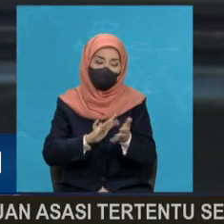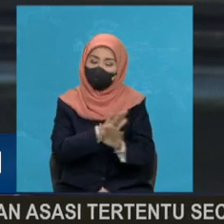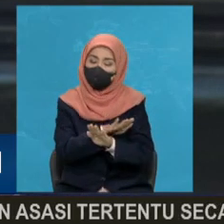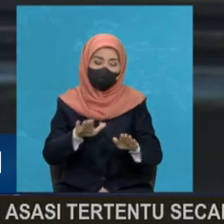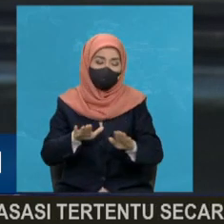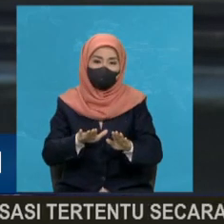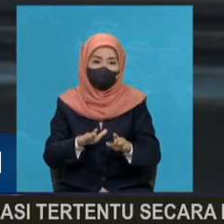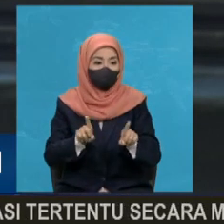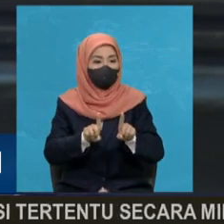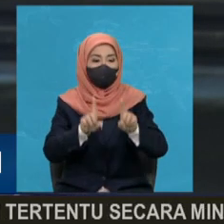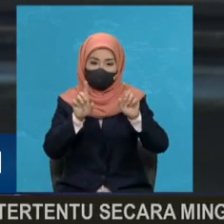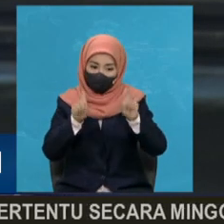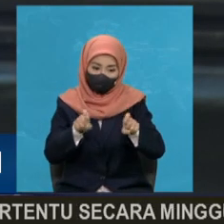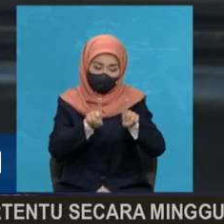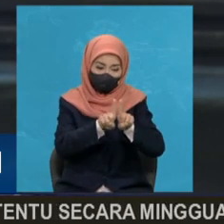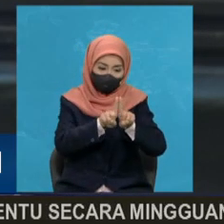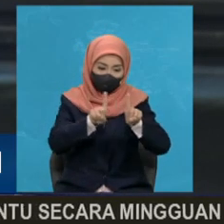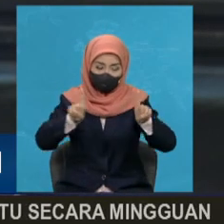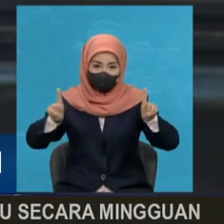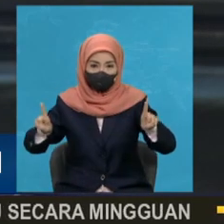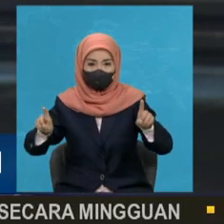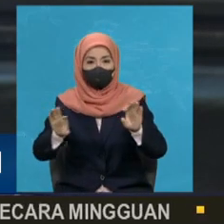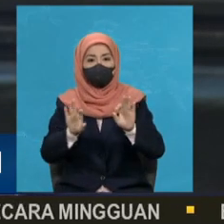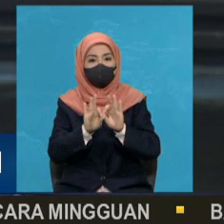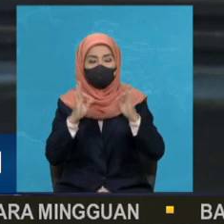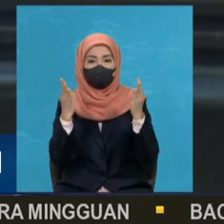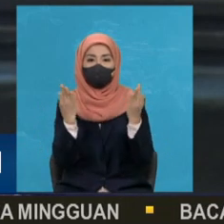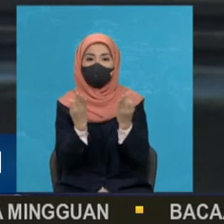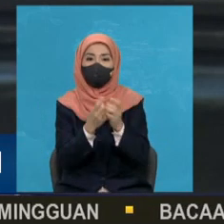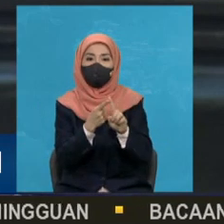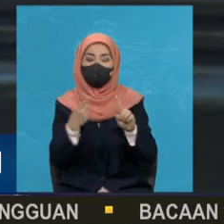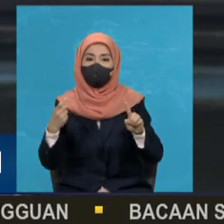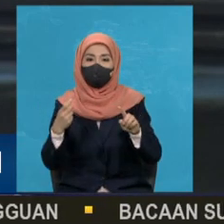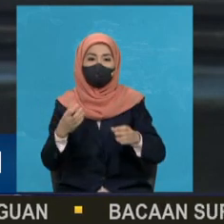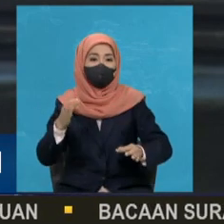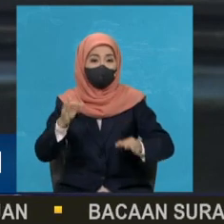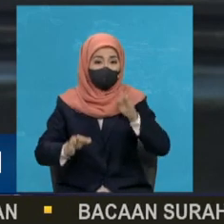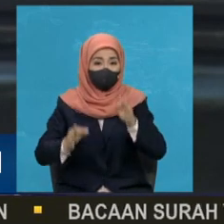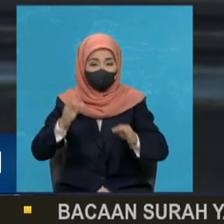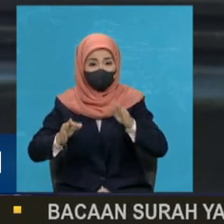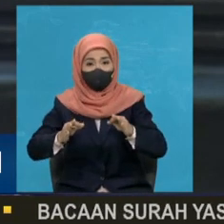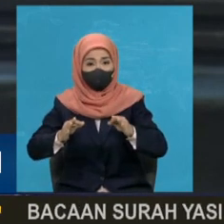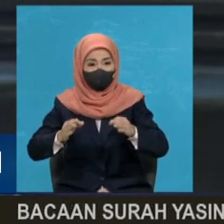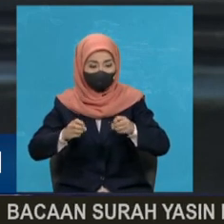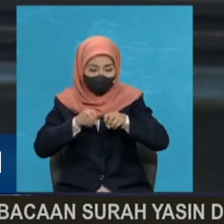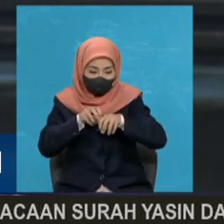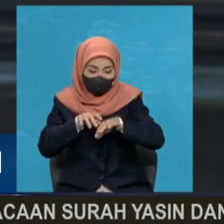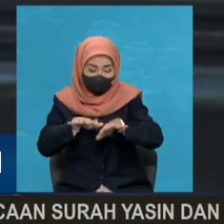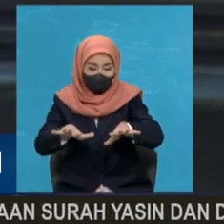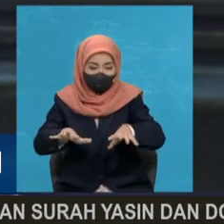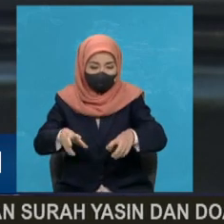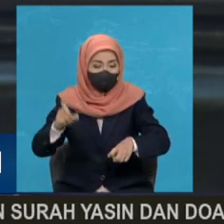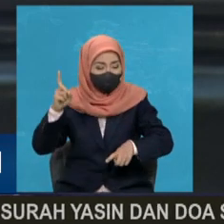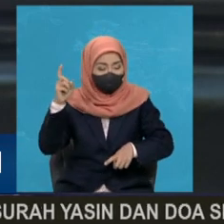dan hendaklah mengasingkan diri dari ahli keluarga Hai sementara itu sekiranya tanda-tanda jangkitan menjadi semakin